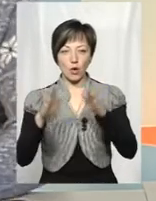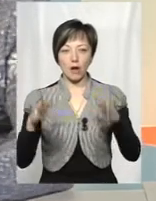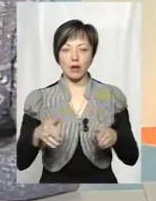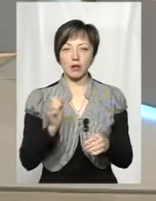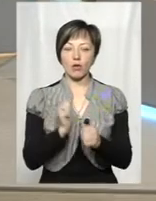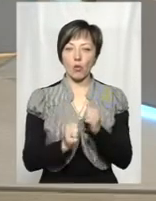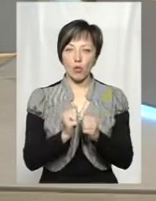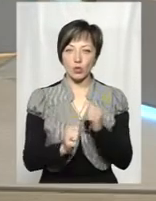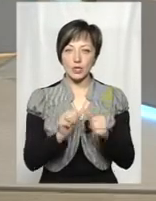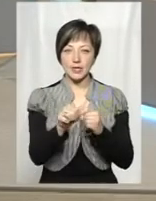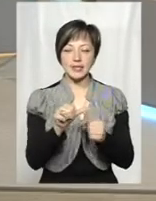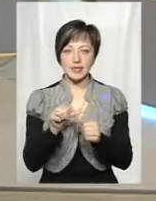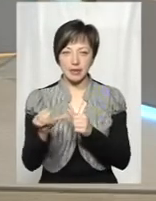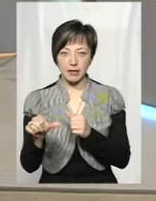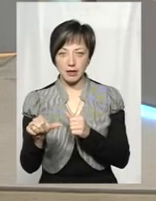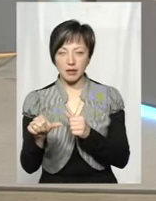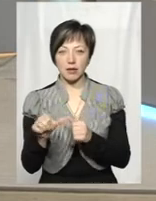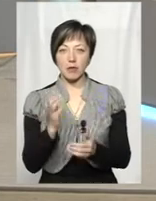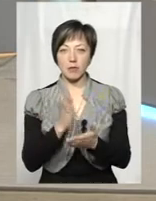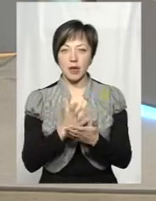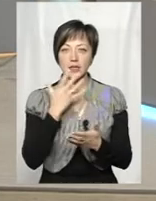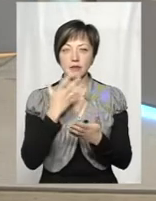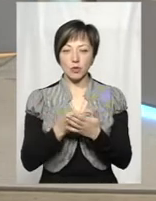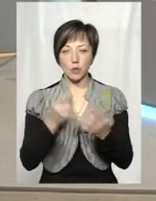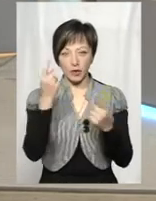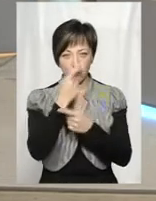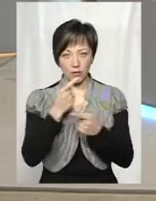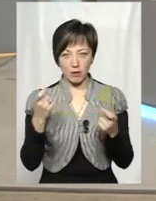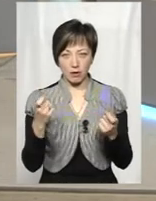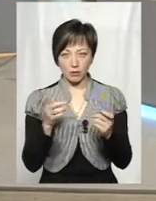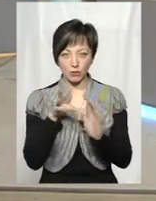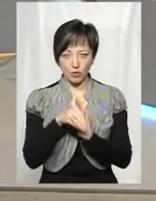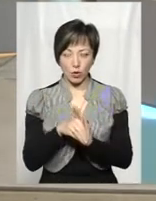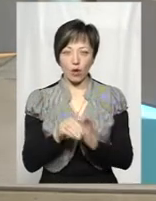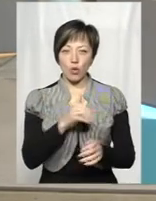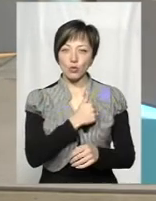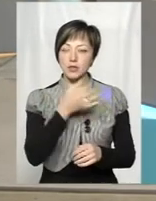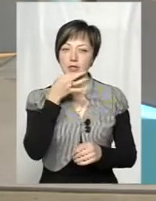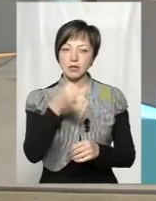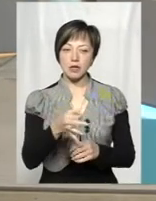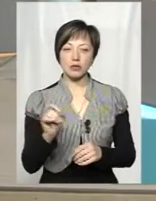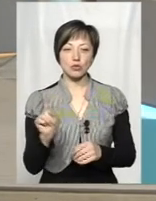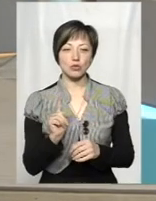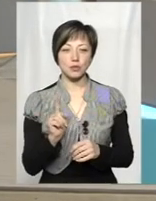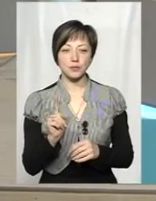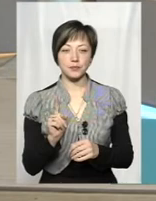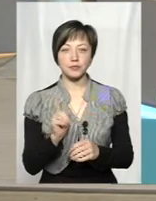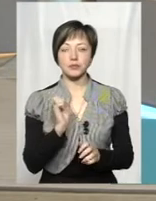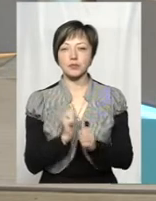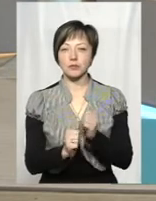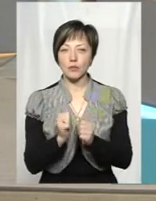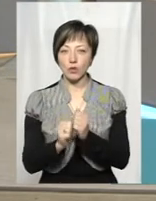Кожен з них несе свою інформацію. Я вам хочу сказати, що